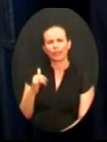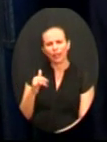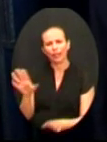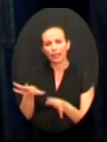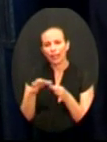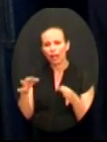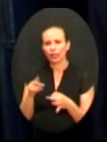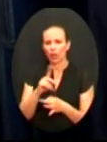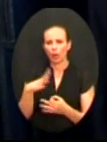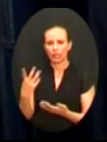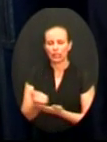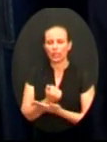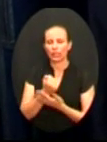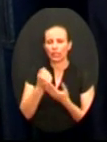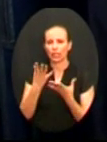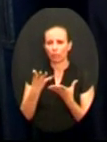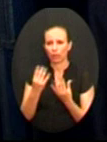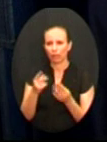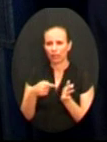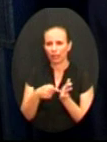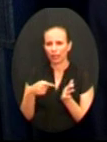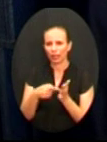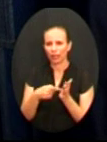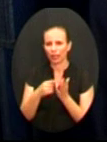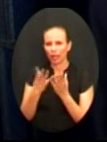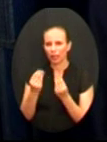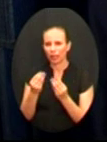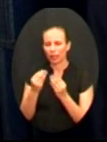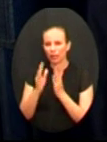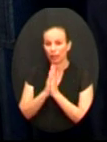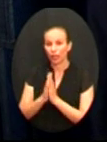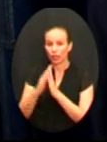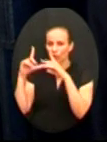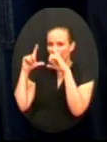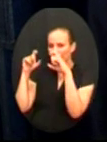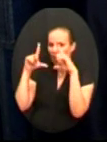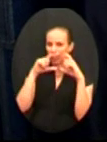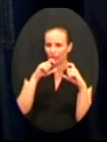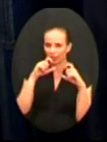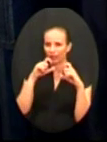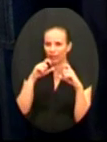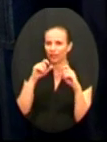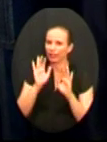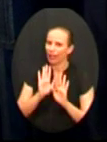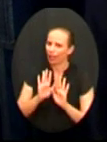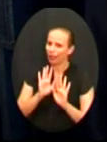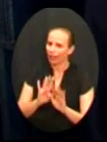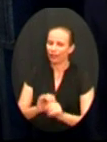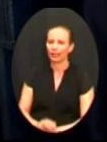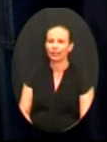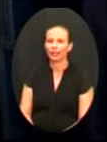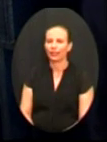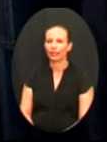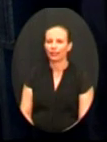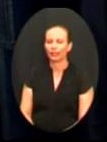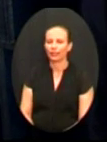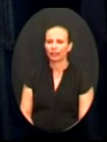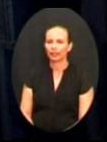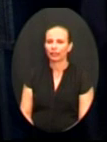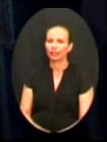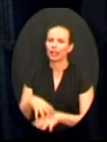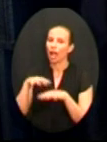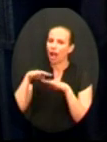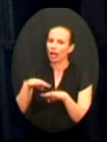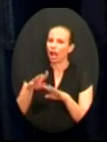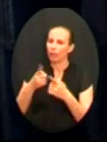לא כל כך הצלחתי הרבה להסתובב, כי קיבלתי הרבה בקשות לסלפי, אז התנועה איטית, אבל בהחלט קהל